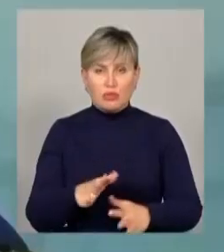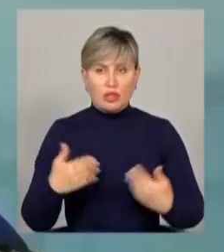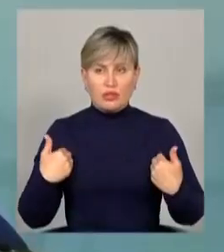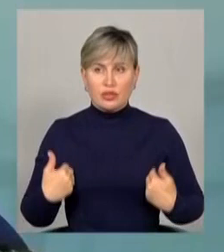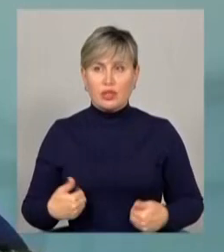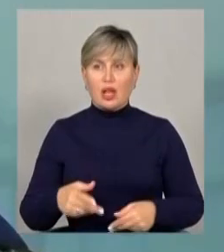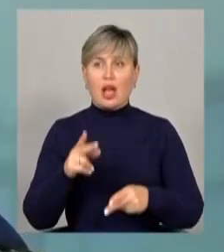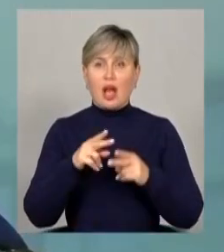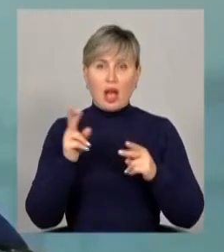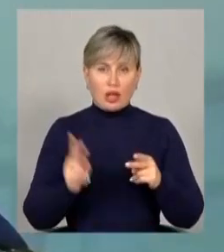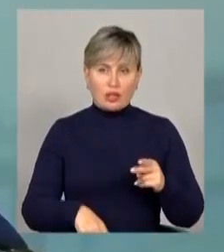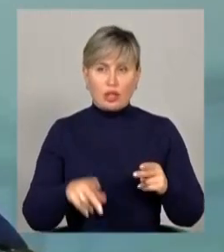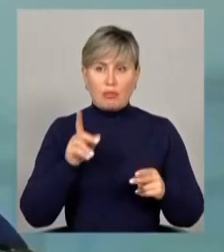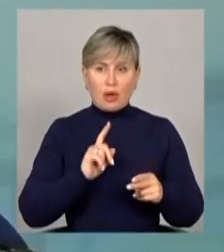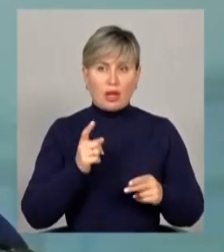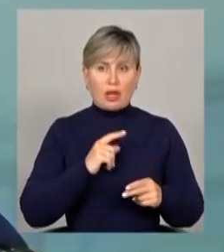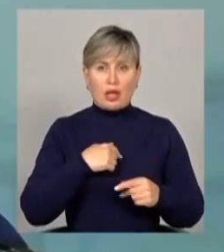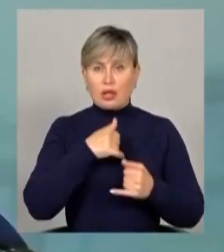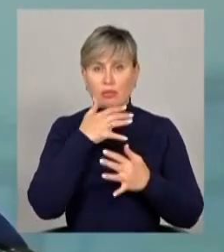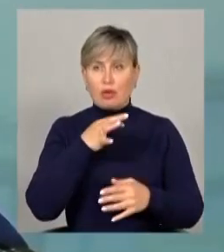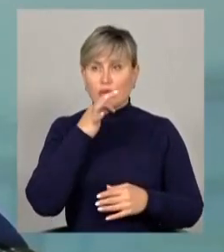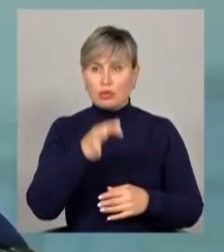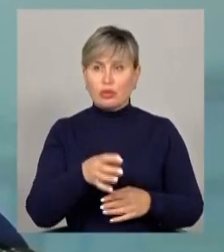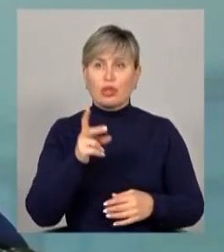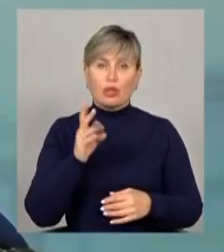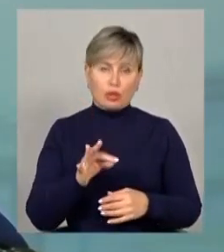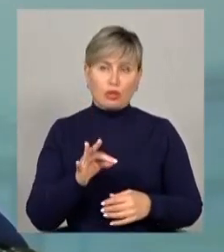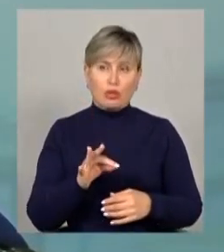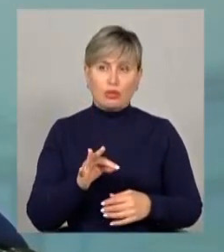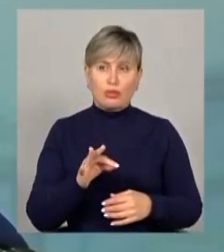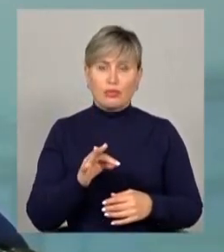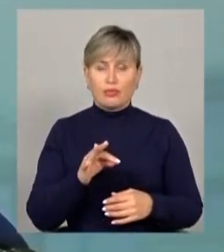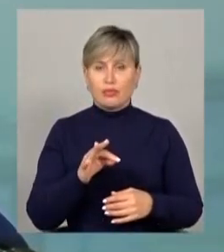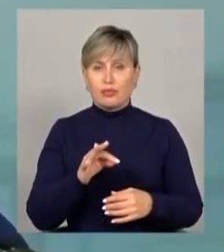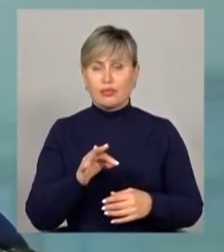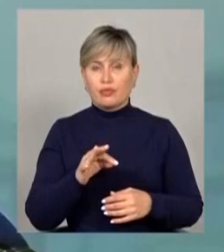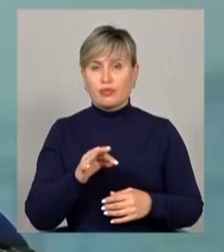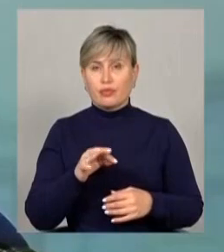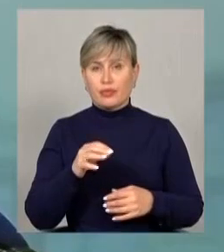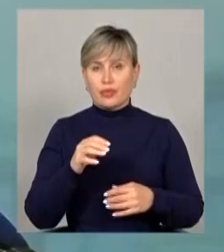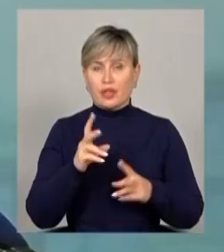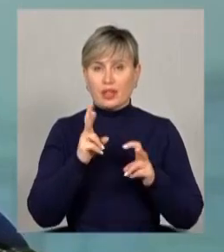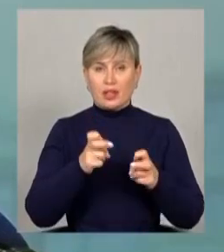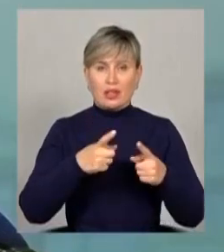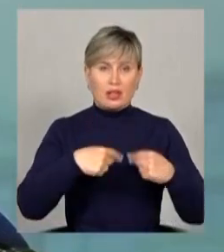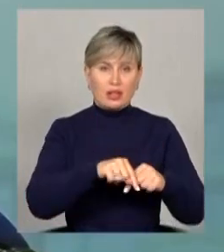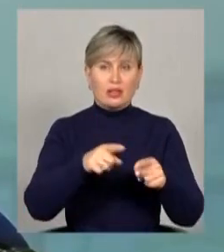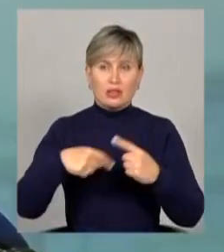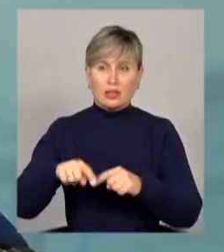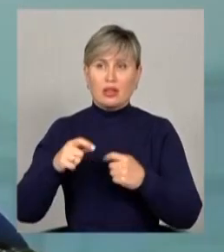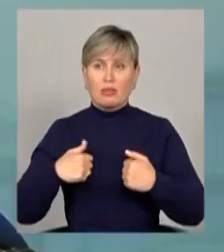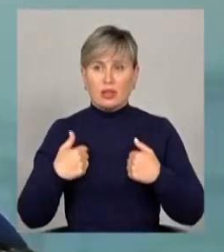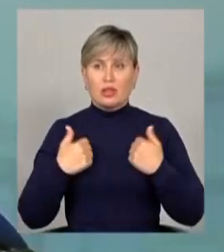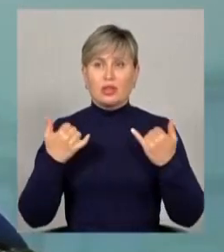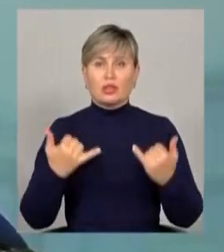окончательно пока я не могу сказать но по мартуку Хромтау постарается вот